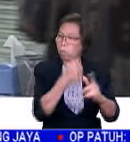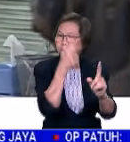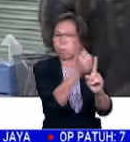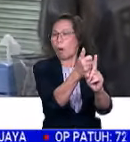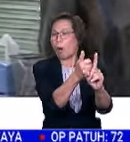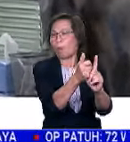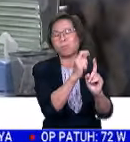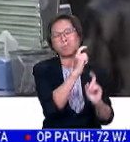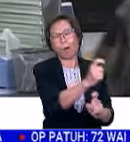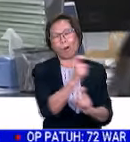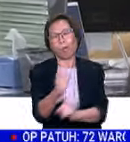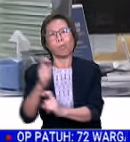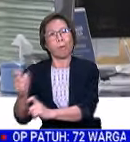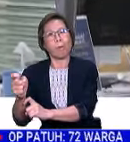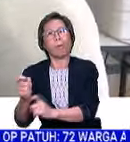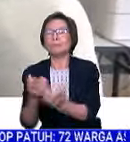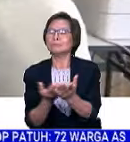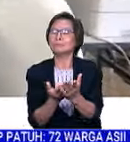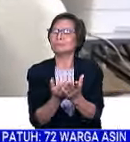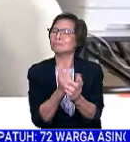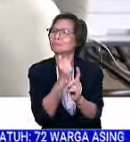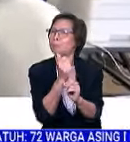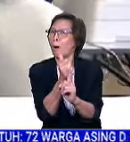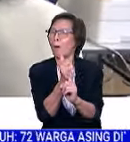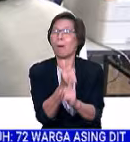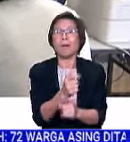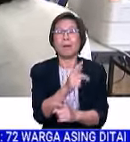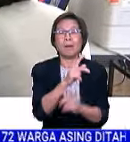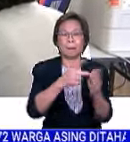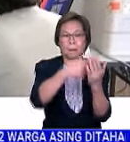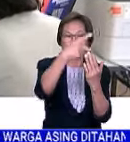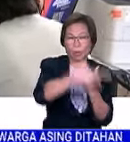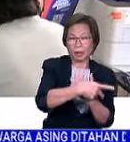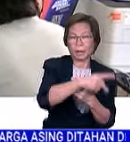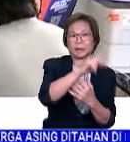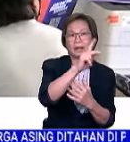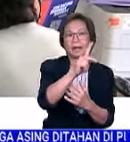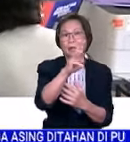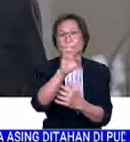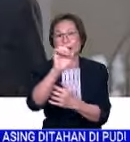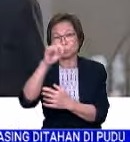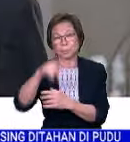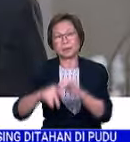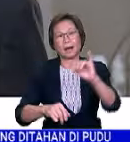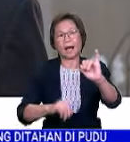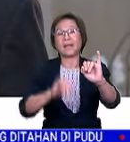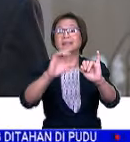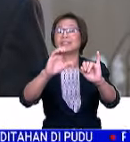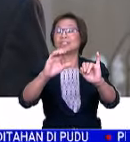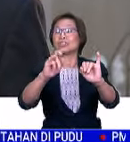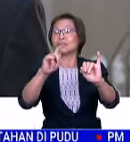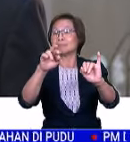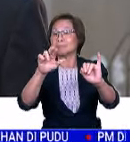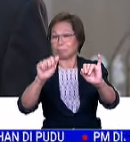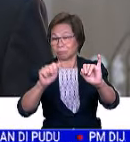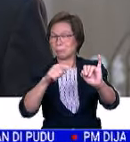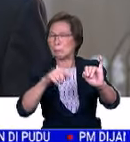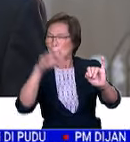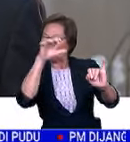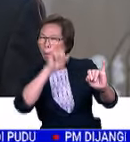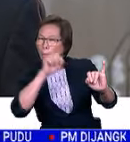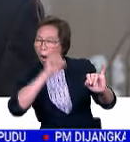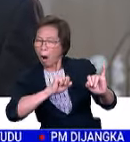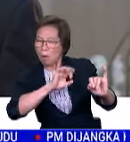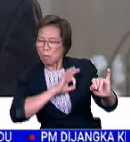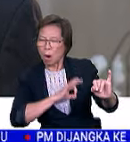semua. Selain daripada itu, program KWSP iCitra yang dijangka akan memanfaatkan lebih